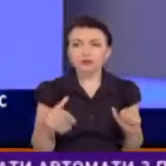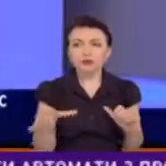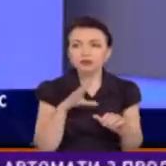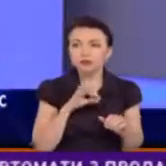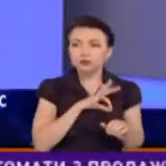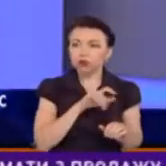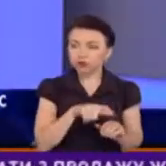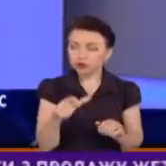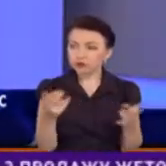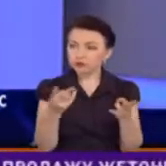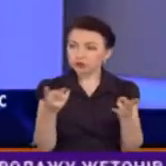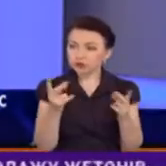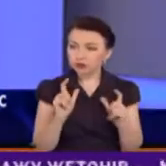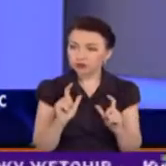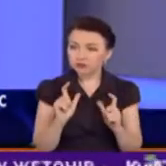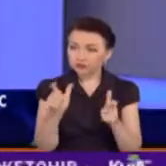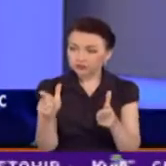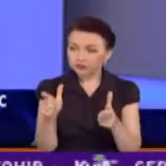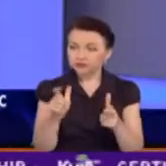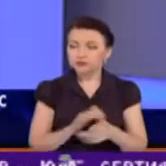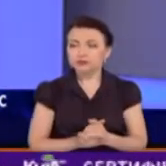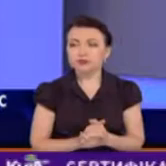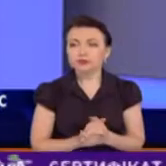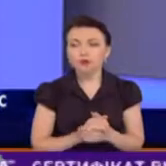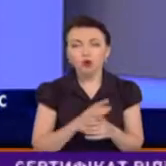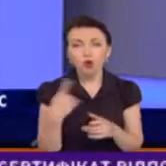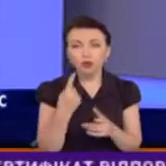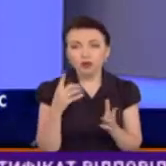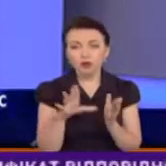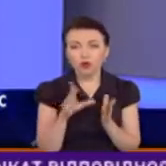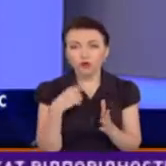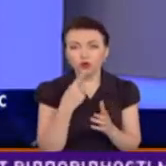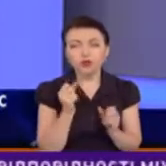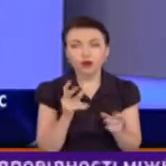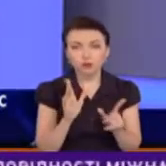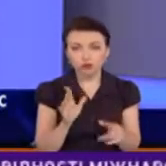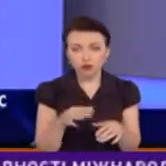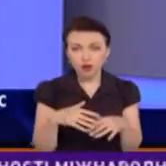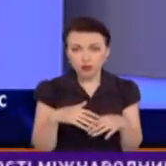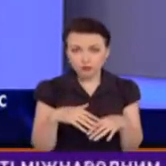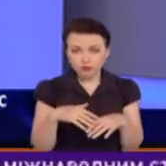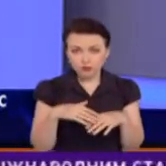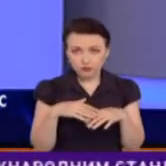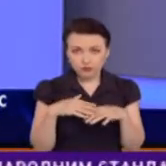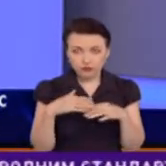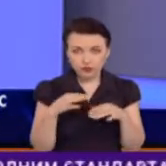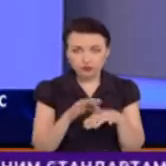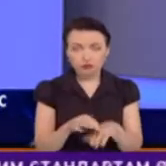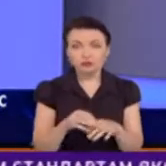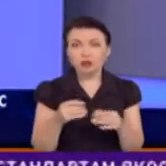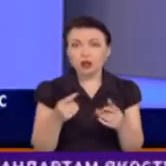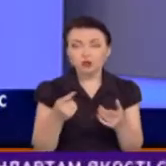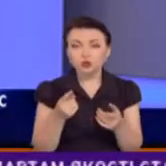треба буде виставити. Обленерго говорять, як ми можемо провести добове балансування, коли немає кодексу, а в Україні